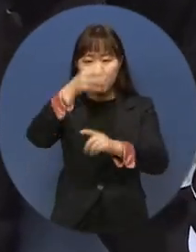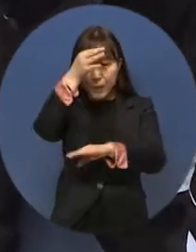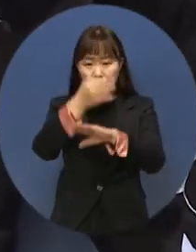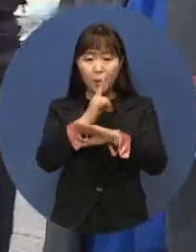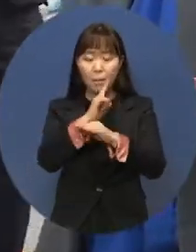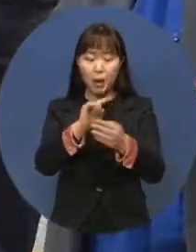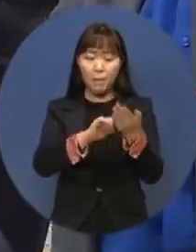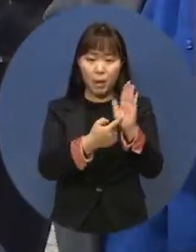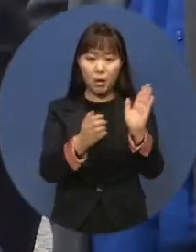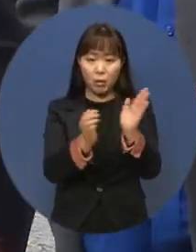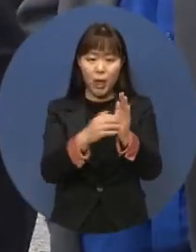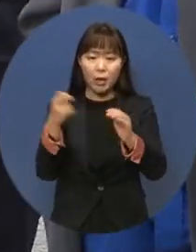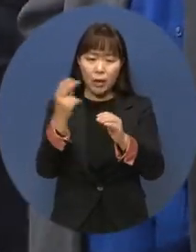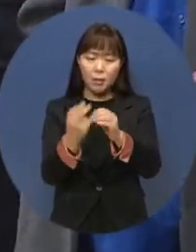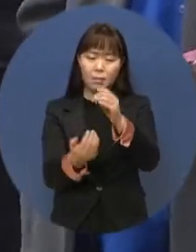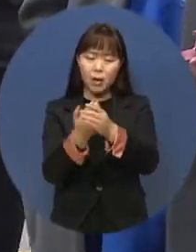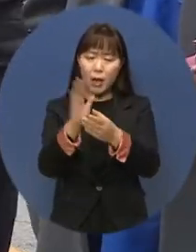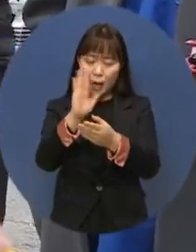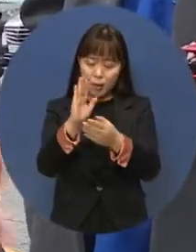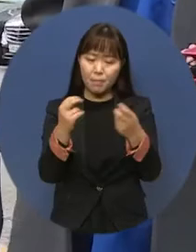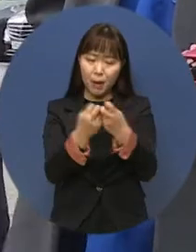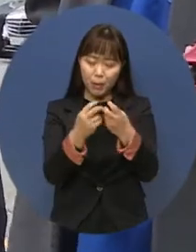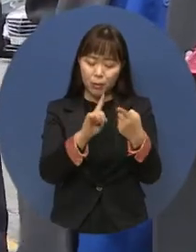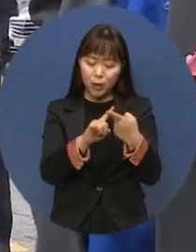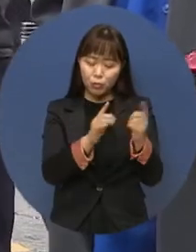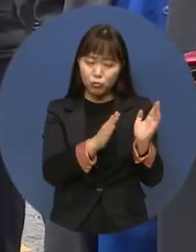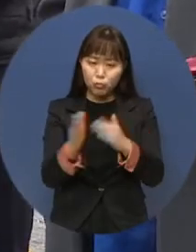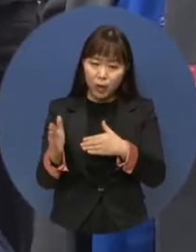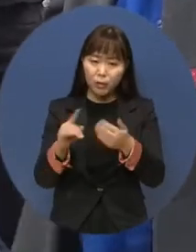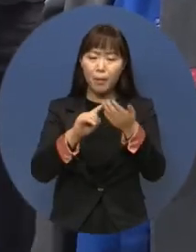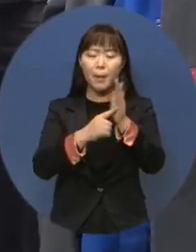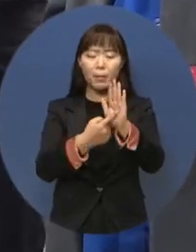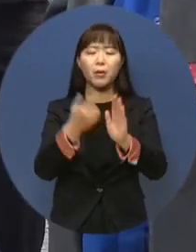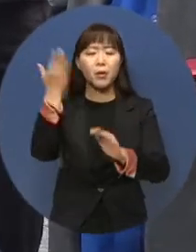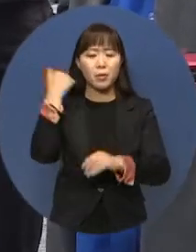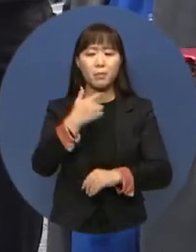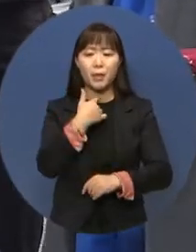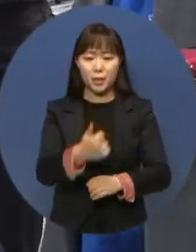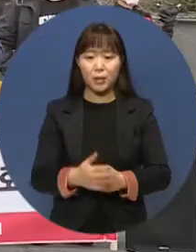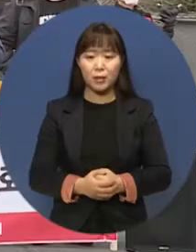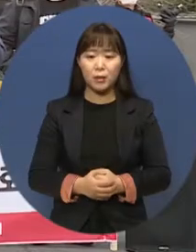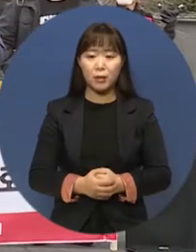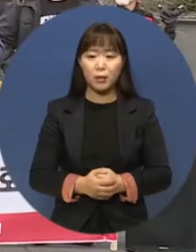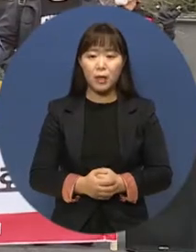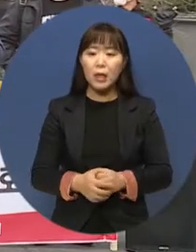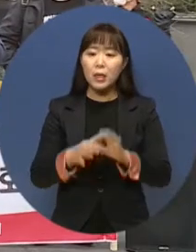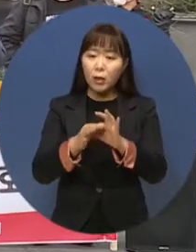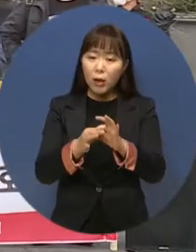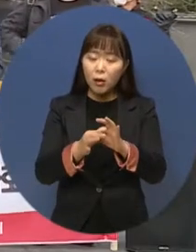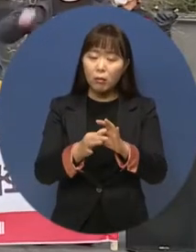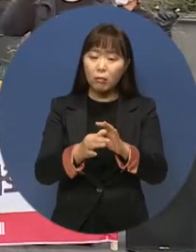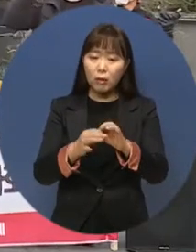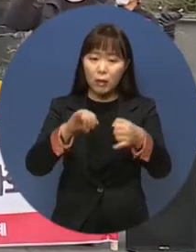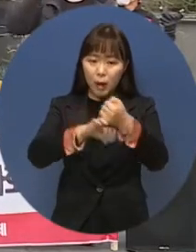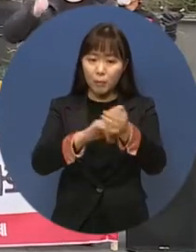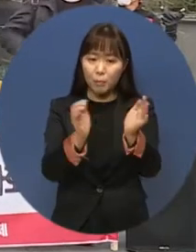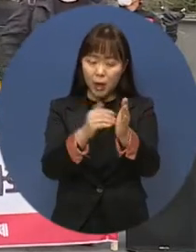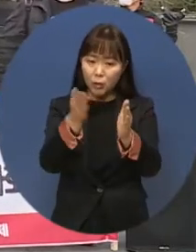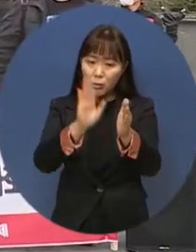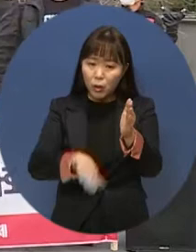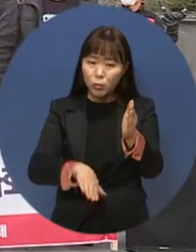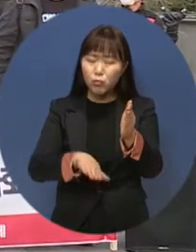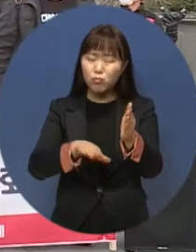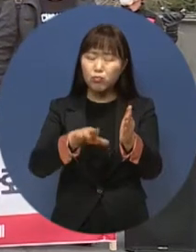사과하고 재발 방지책을 마련하겠다는 의지를 드러낸 바 있습니다. 이러한 약속에도 불구하고